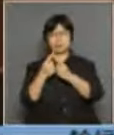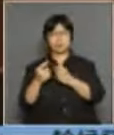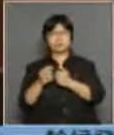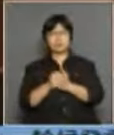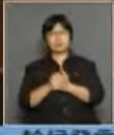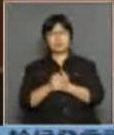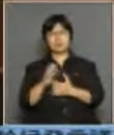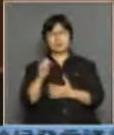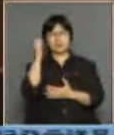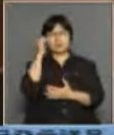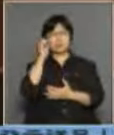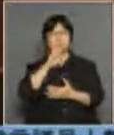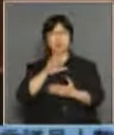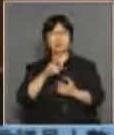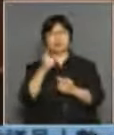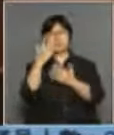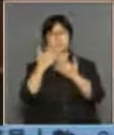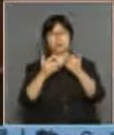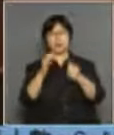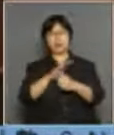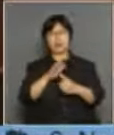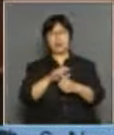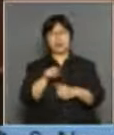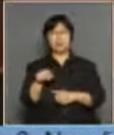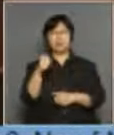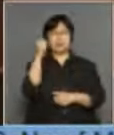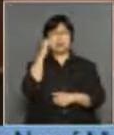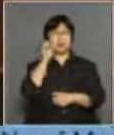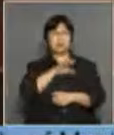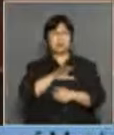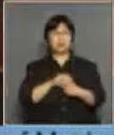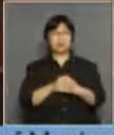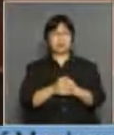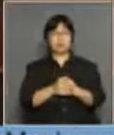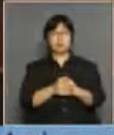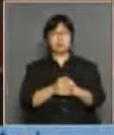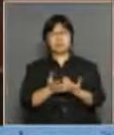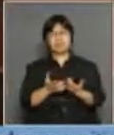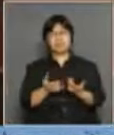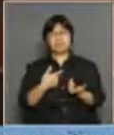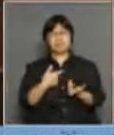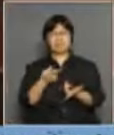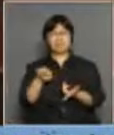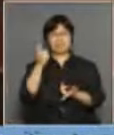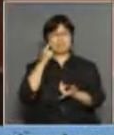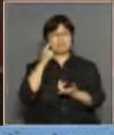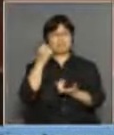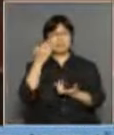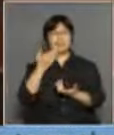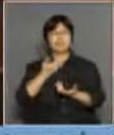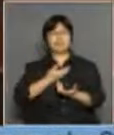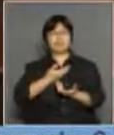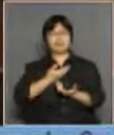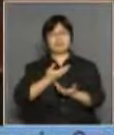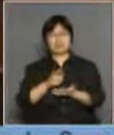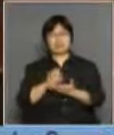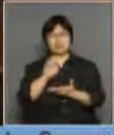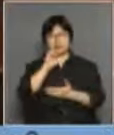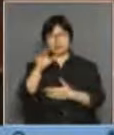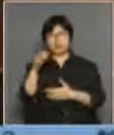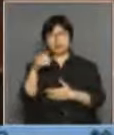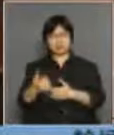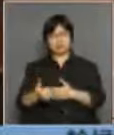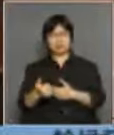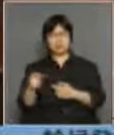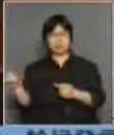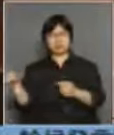好難話人哋網上欺凌嘅。都係嗰句食得鹹魚抵得渴即係你講得出呢啲言論人